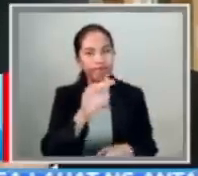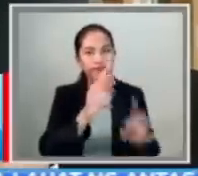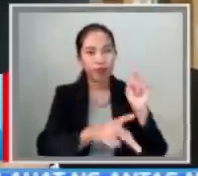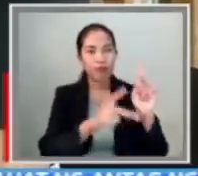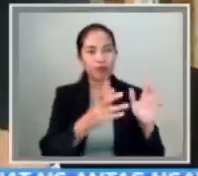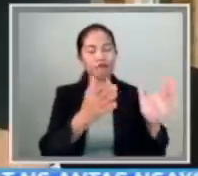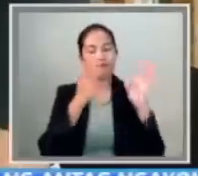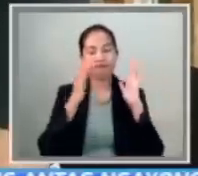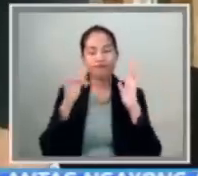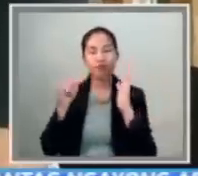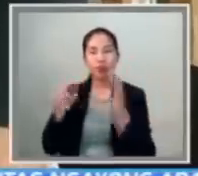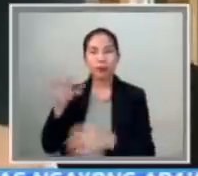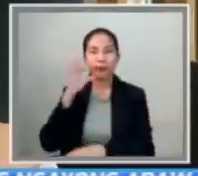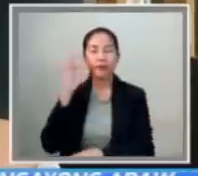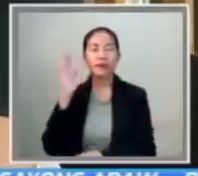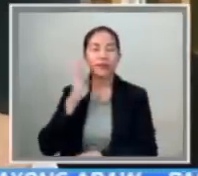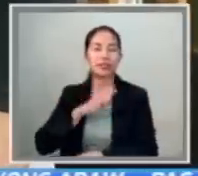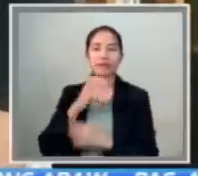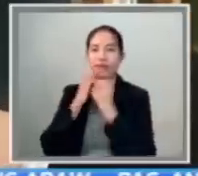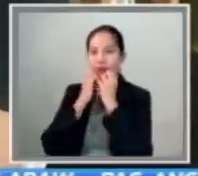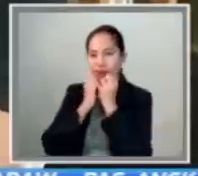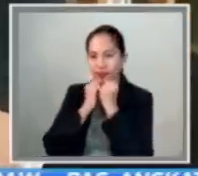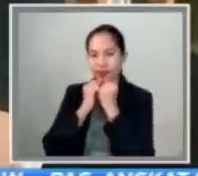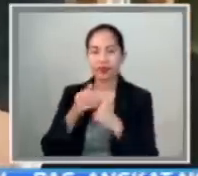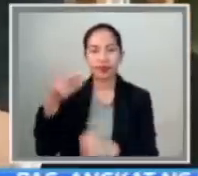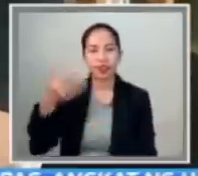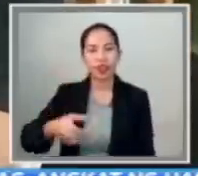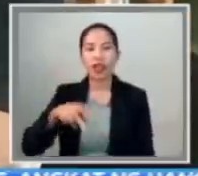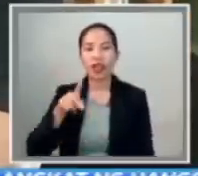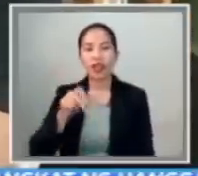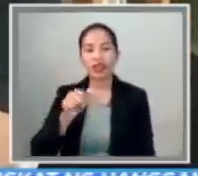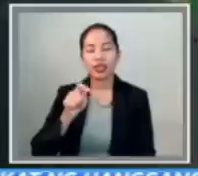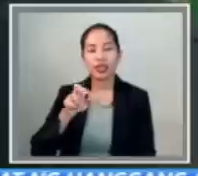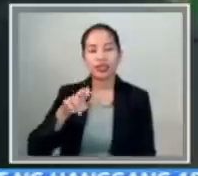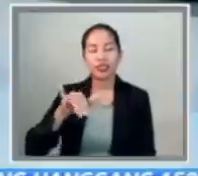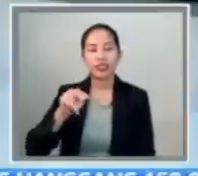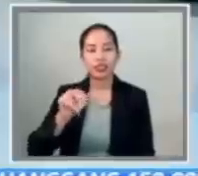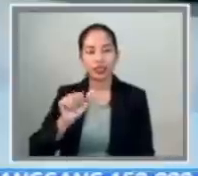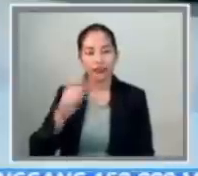Katrina Son, nagbabalita para sa GMA Integrated News.